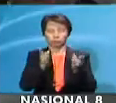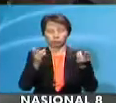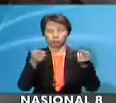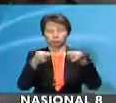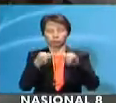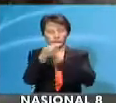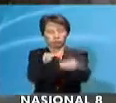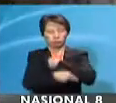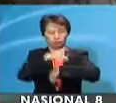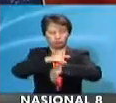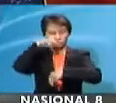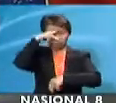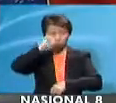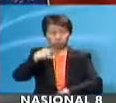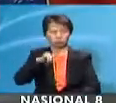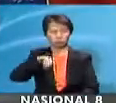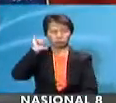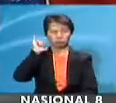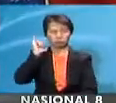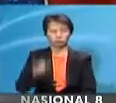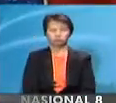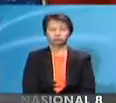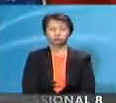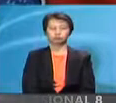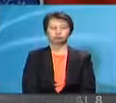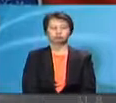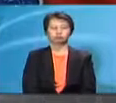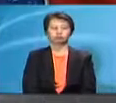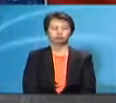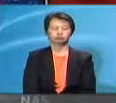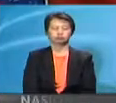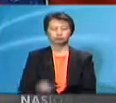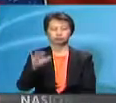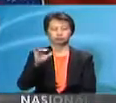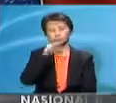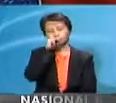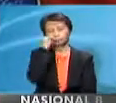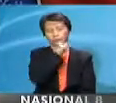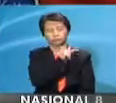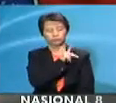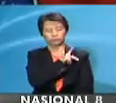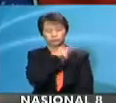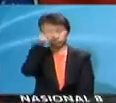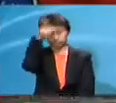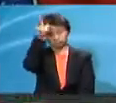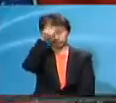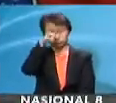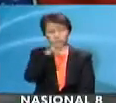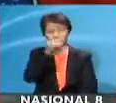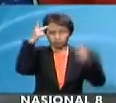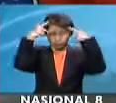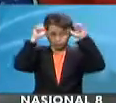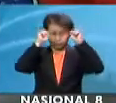Negeri di Putrajaya semalam. Dalam kali ini, pendirian yang amat berhormat Perdana Menteri selaku Ketua Kerajaan dan Presiden